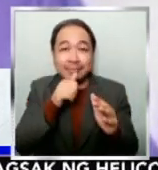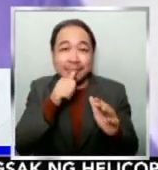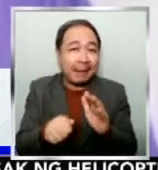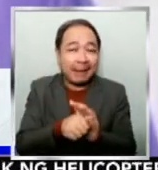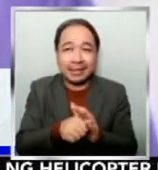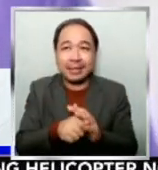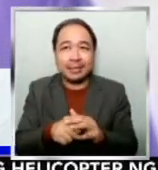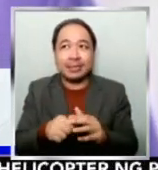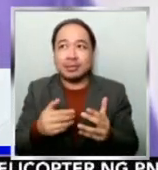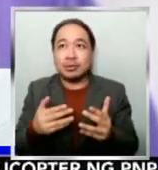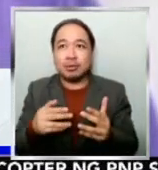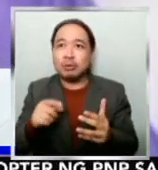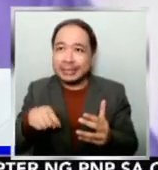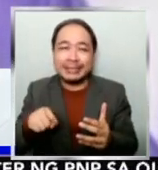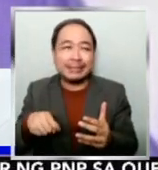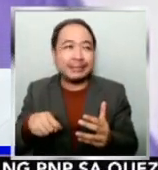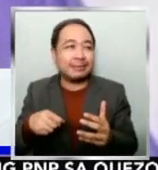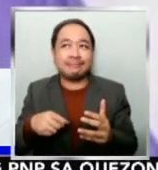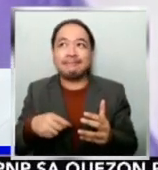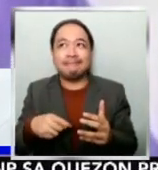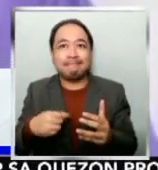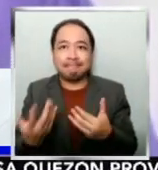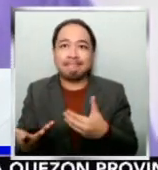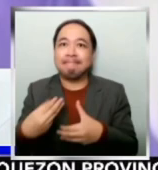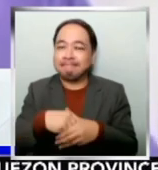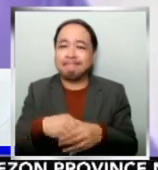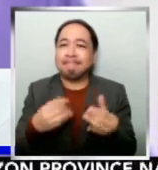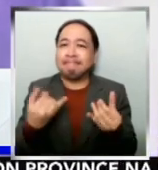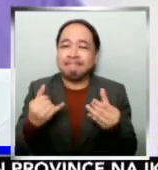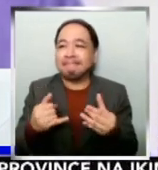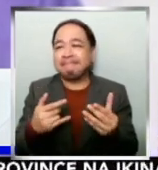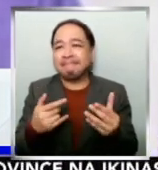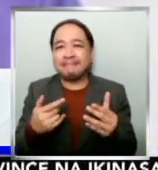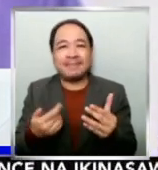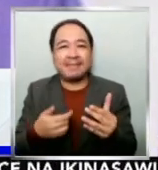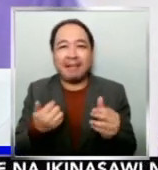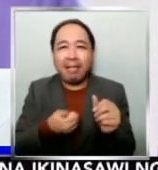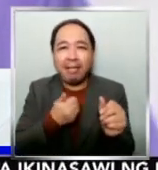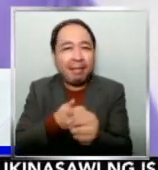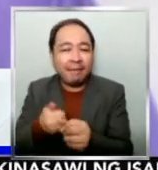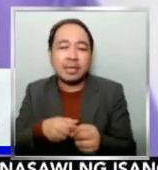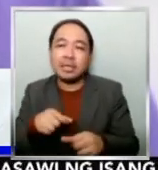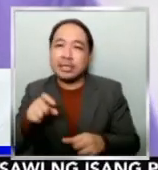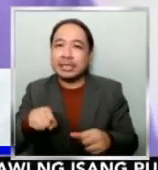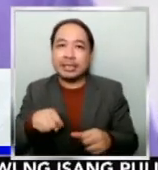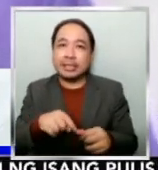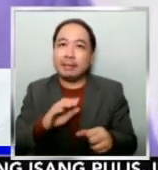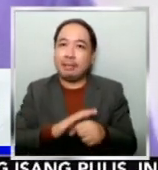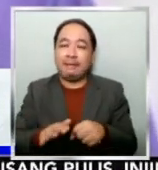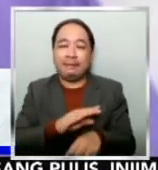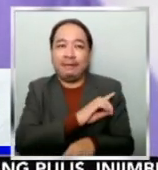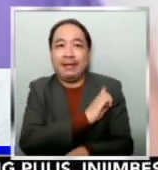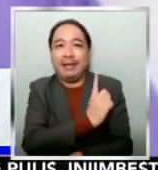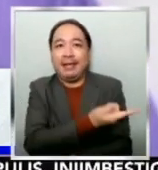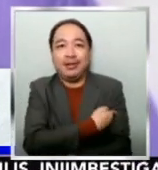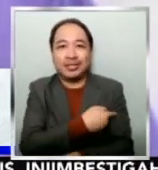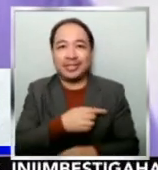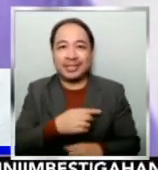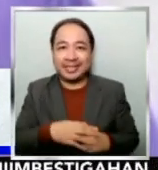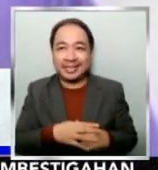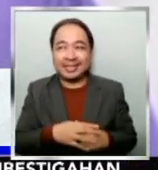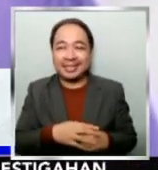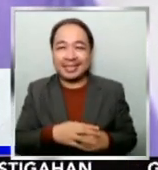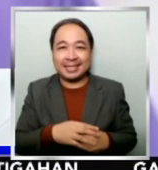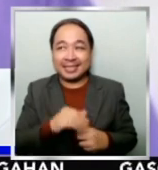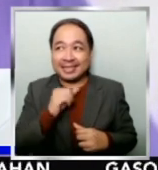ka. Lahat yun, habulan. So, kailangan na may energy ka. Hindi lang sa physical, pati